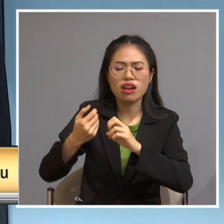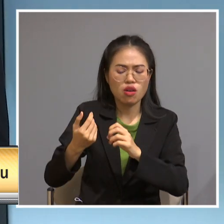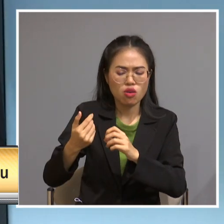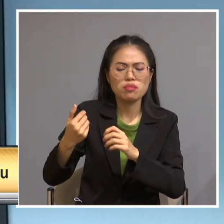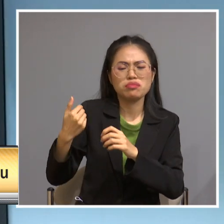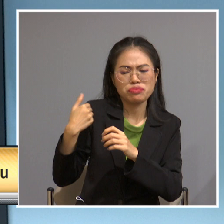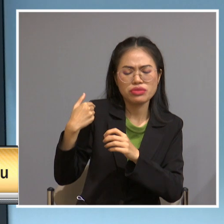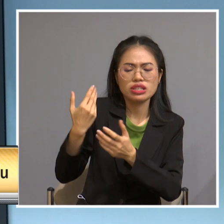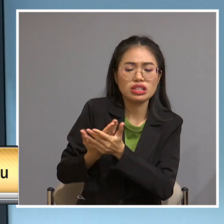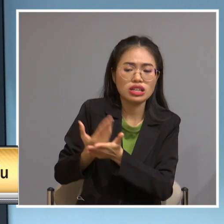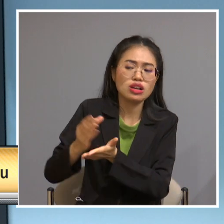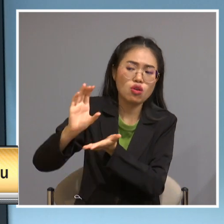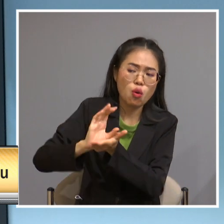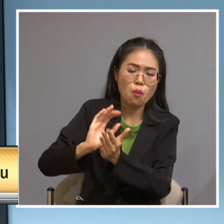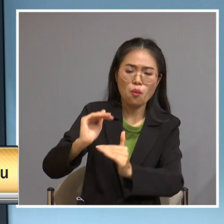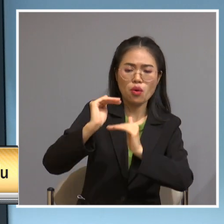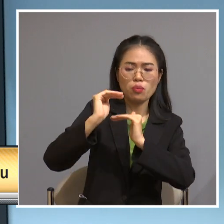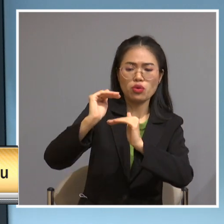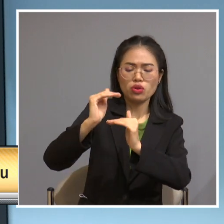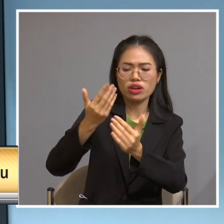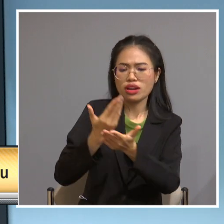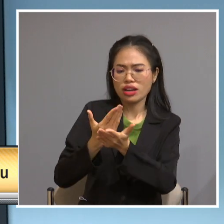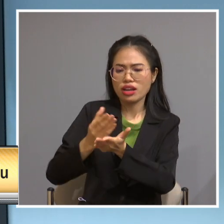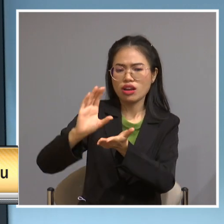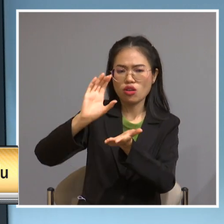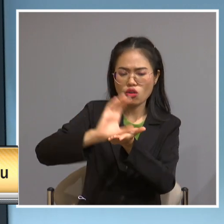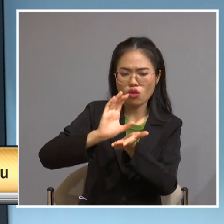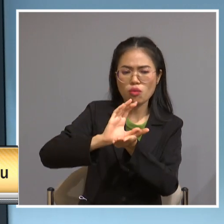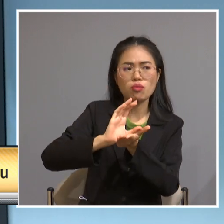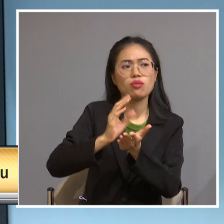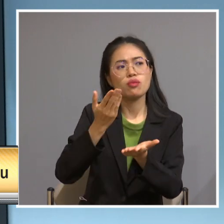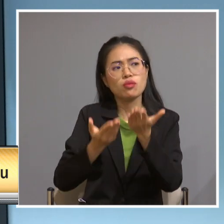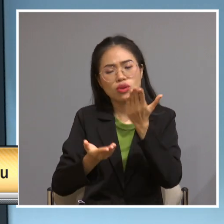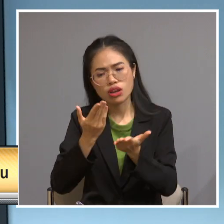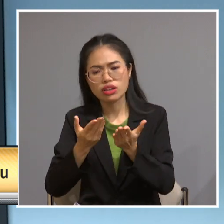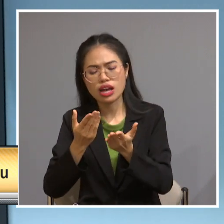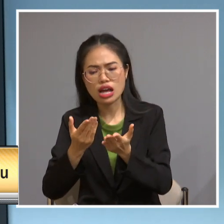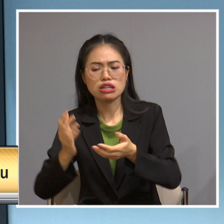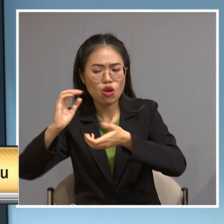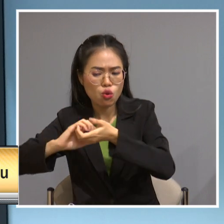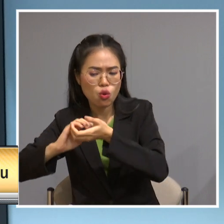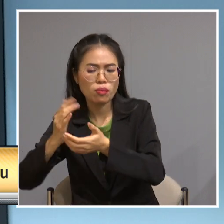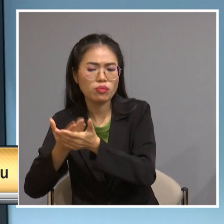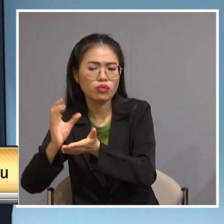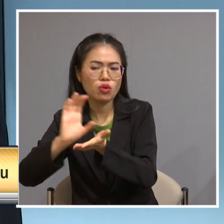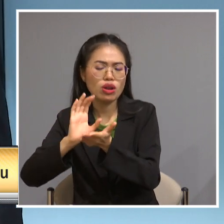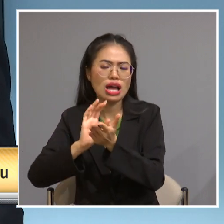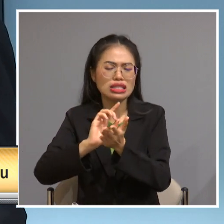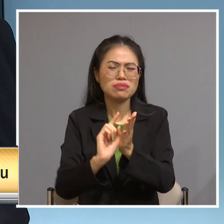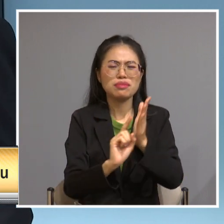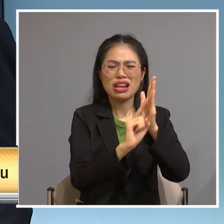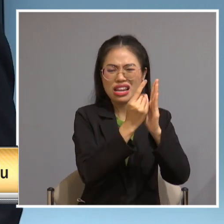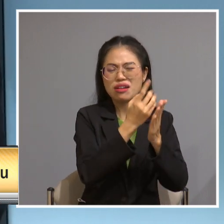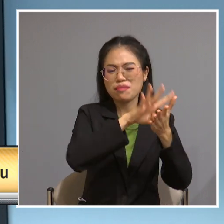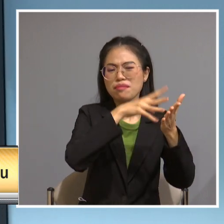มาณไม่มีการกำหนดให้สามารถดมนงการได้ด้กการปกทรงคิดเองหรออาจจะเปนการรวมทุน นั่เป็นเข้าคร่าวของกรอบ